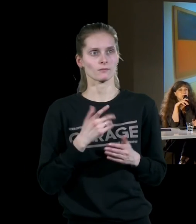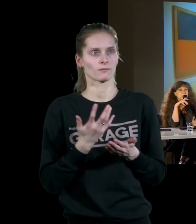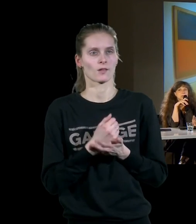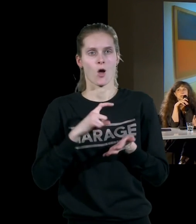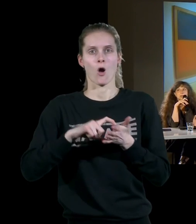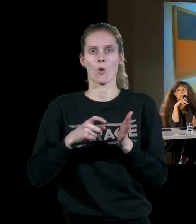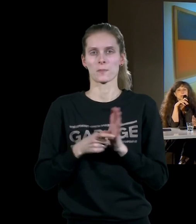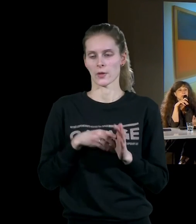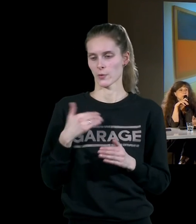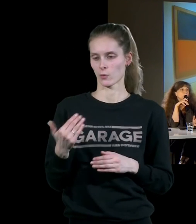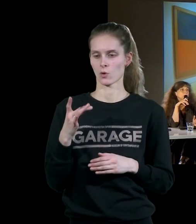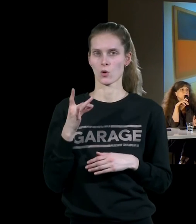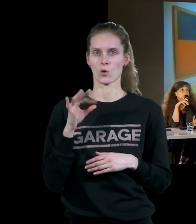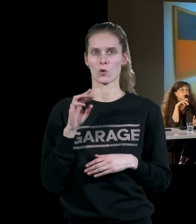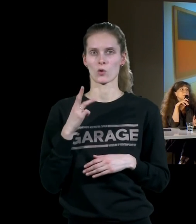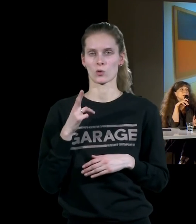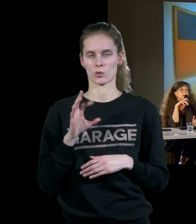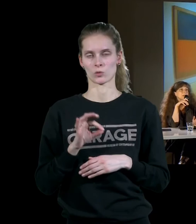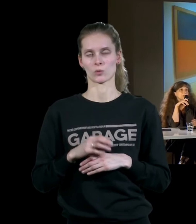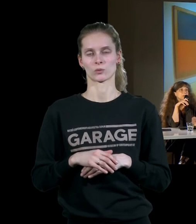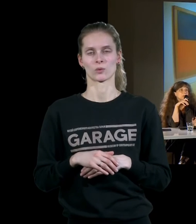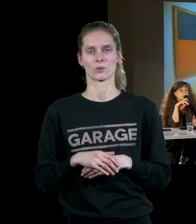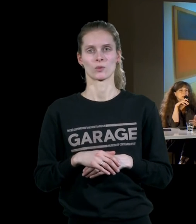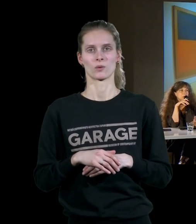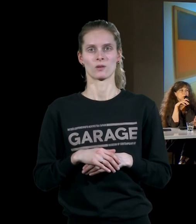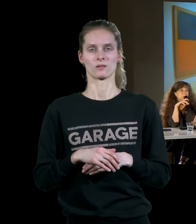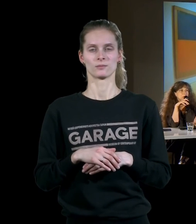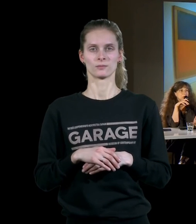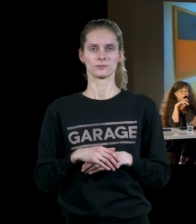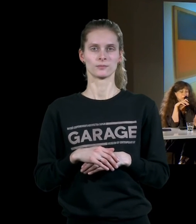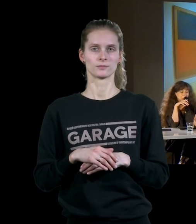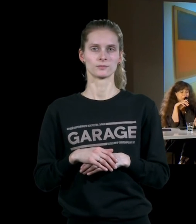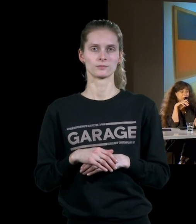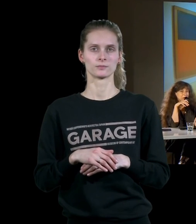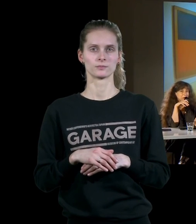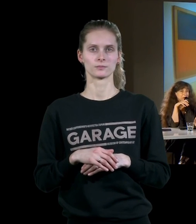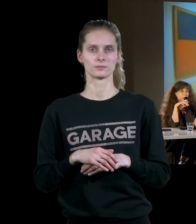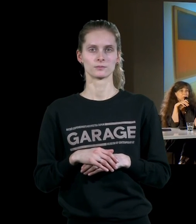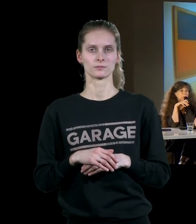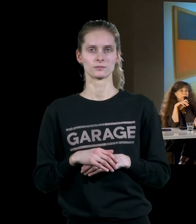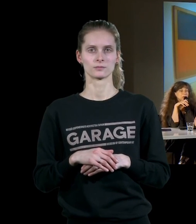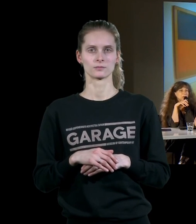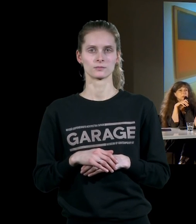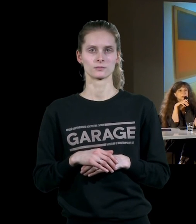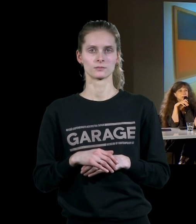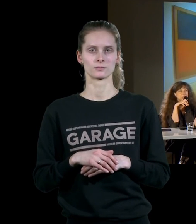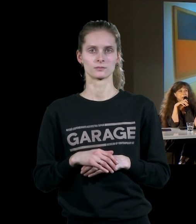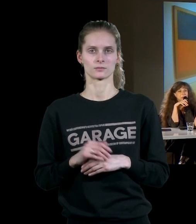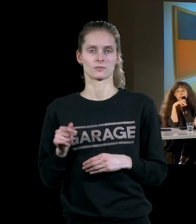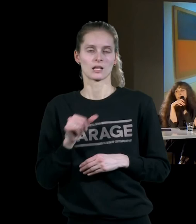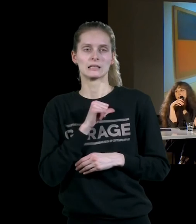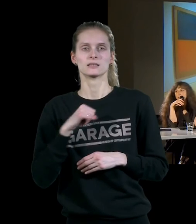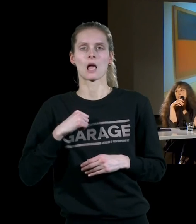творчество Ротко представлено наиболее полно и, наверное, ближе всего к тому, как сам художник хотел видеть